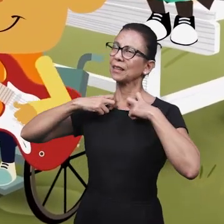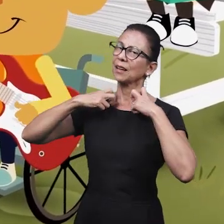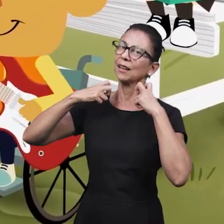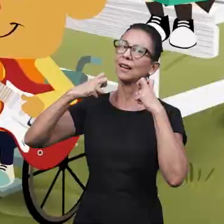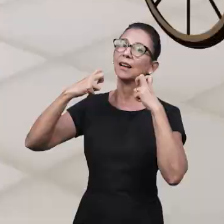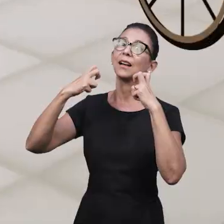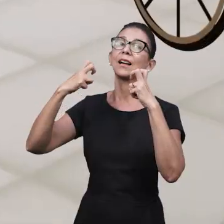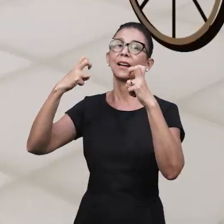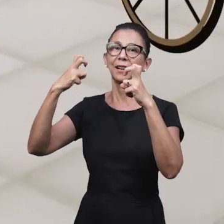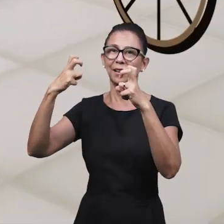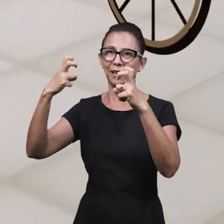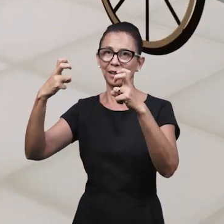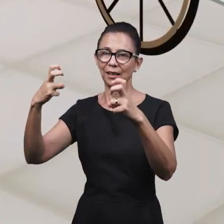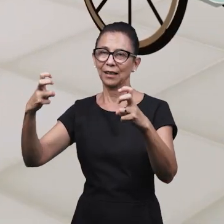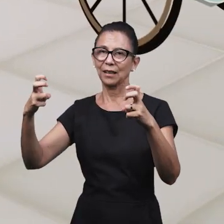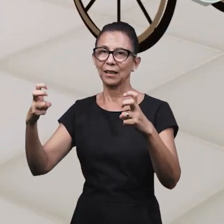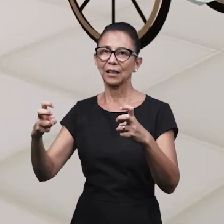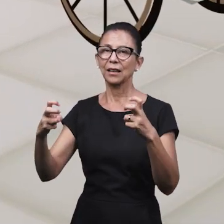Pai, é só a te